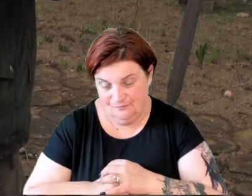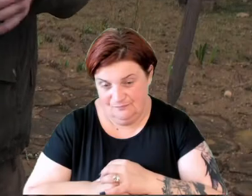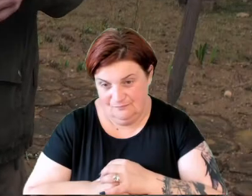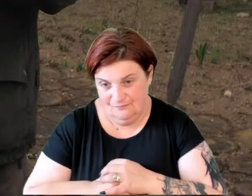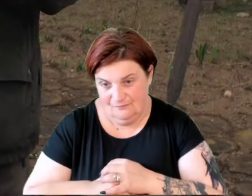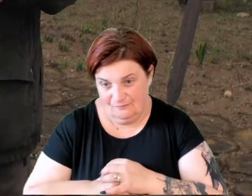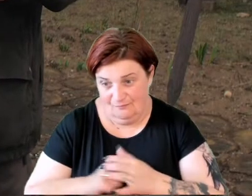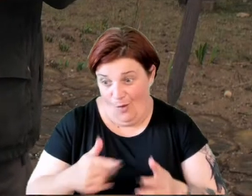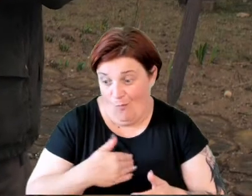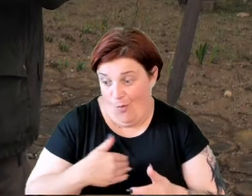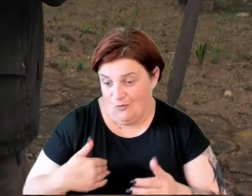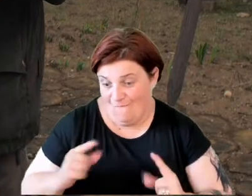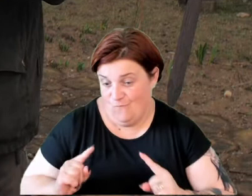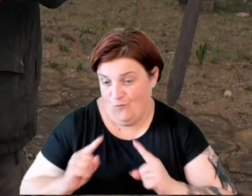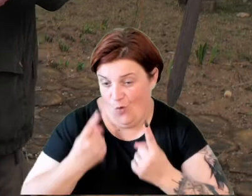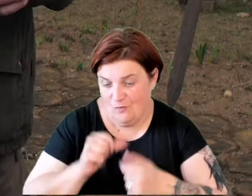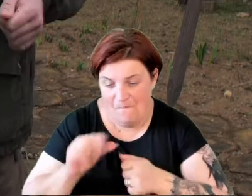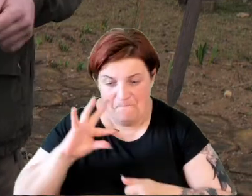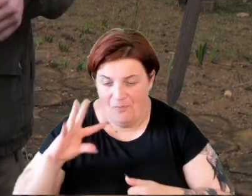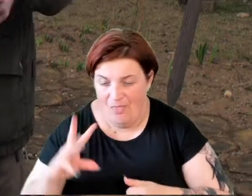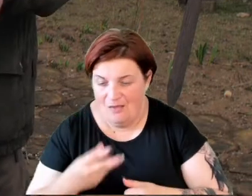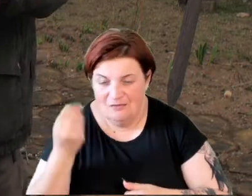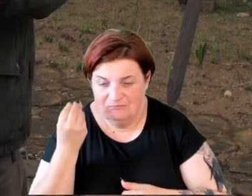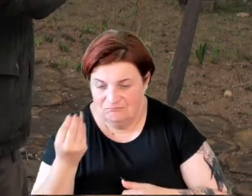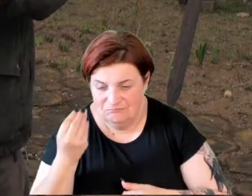Wiosna w Polsce nie bez powodu uważana jest za najpiękniejszą porę roku.